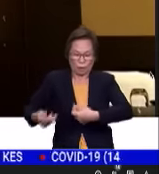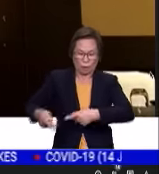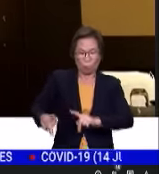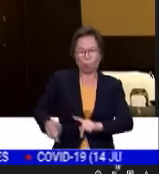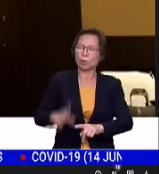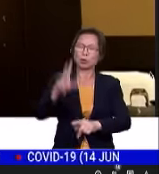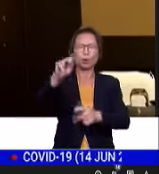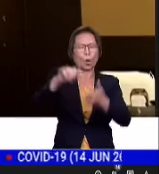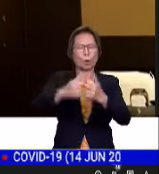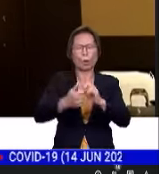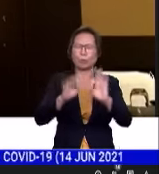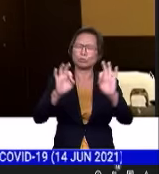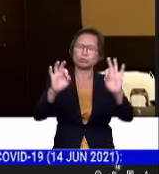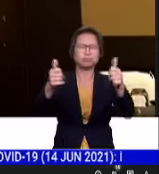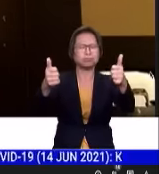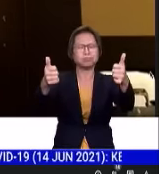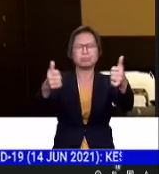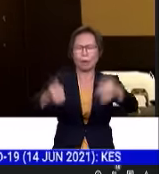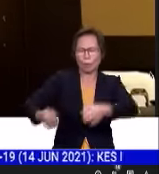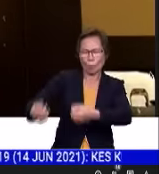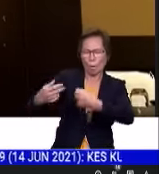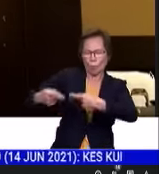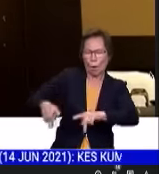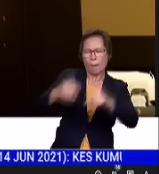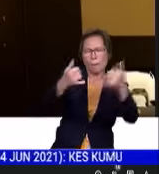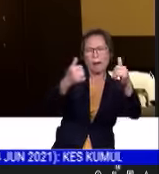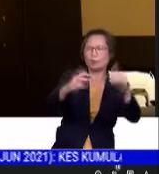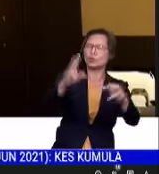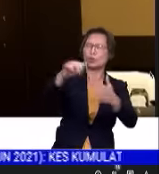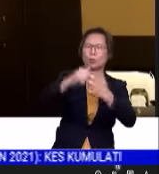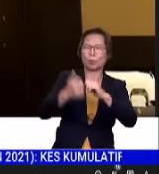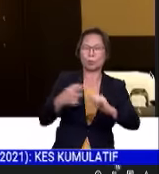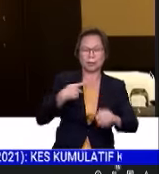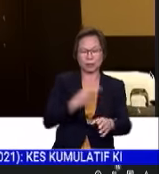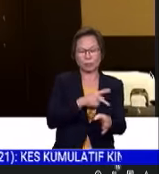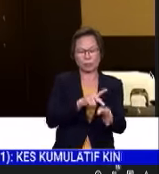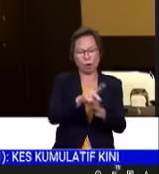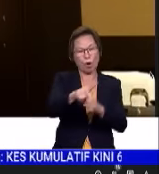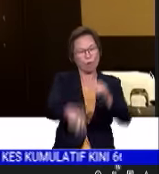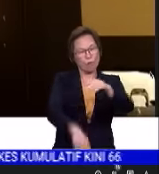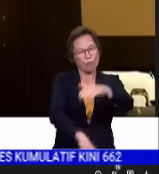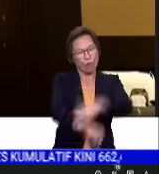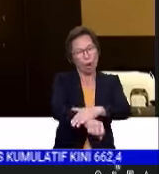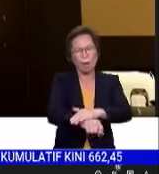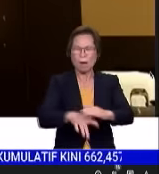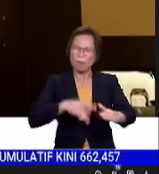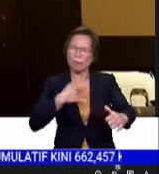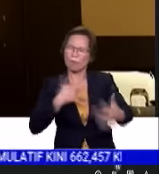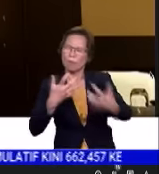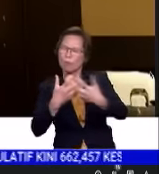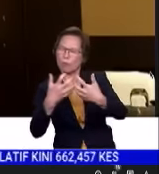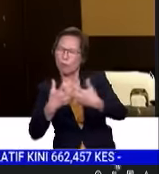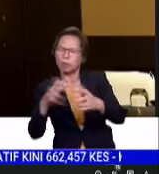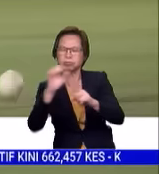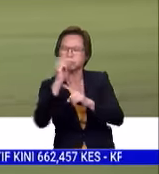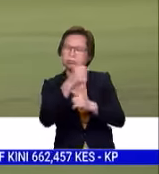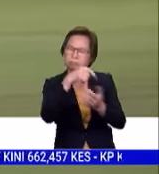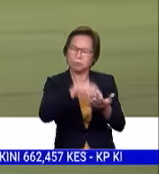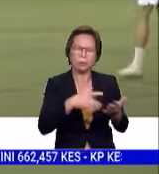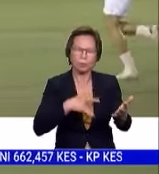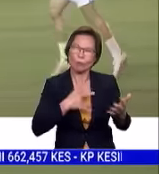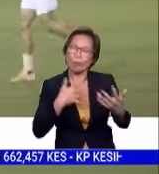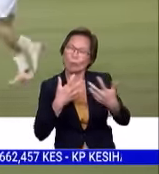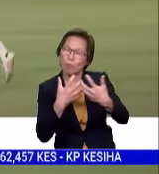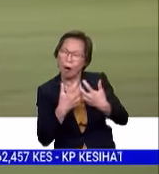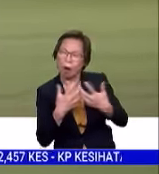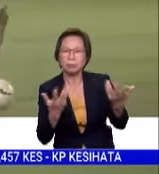jadi satu masalah lah. Dan macam kita as a professional footballer memang kena adapt dengan situasi macam ni lah.